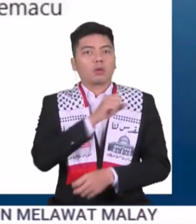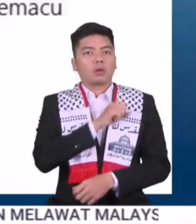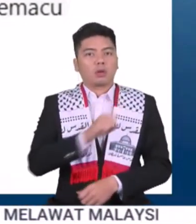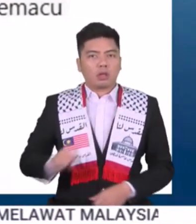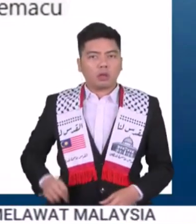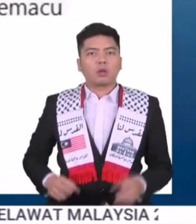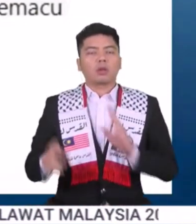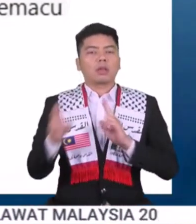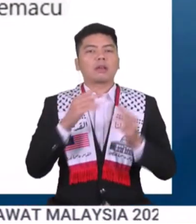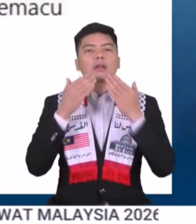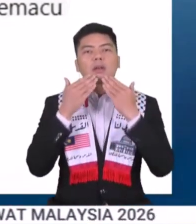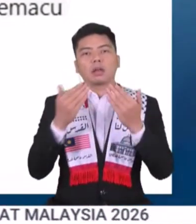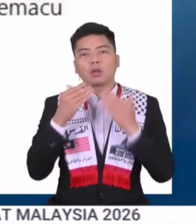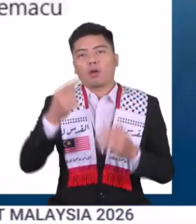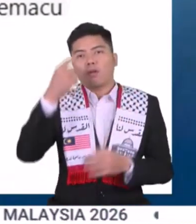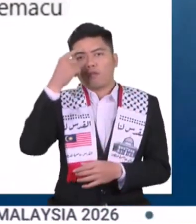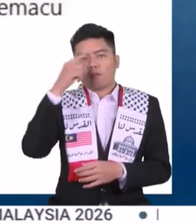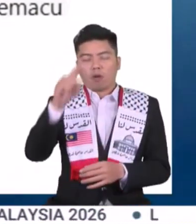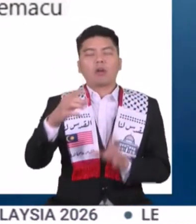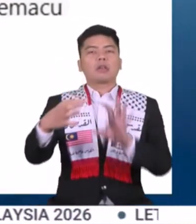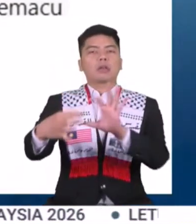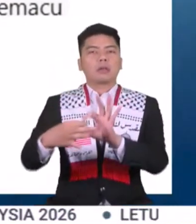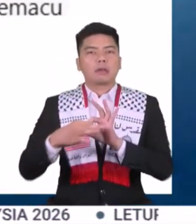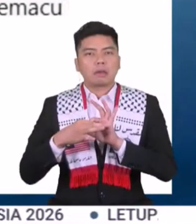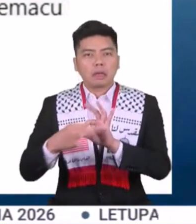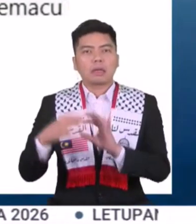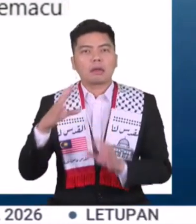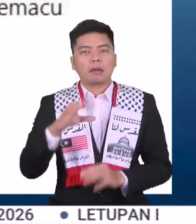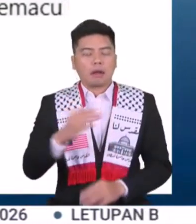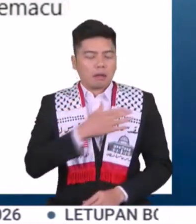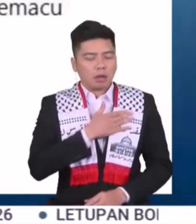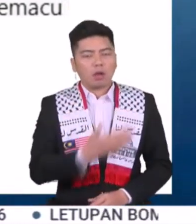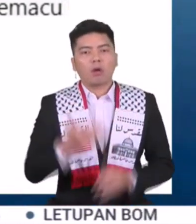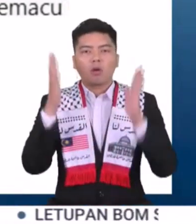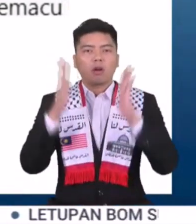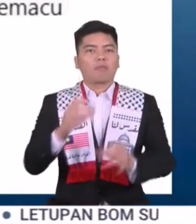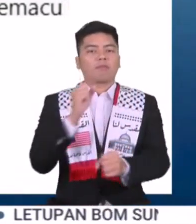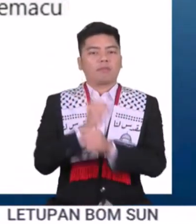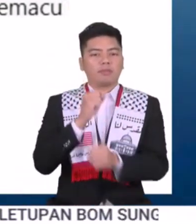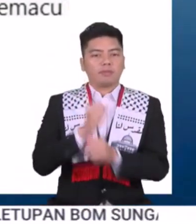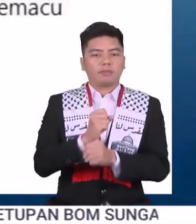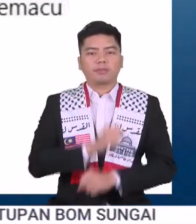menzahirkan ucapan terima kasih atas usaha komitmen dan pengorbanan warga pekerja.